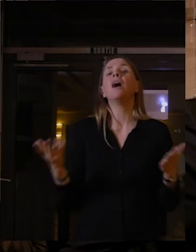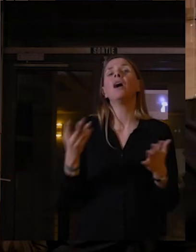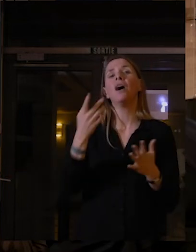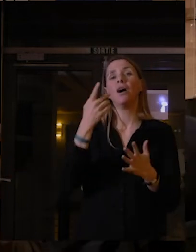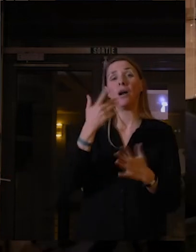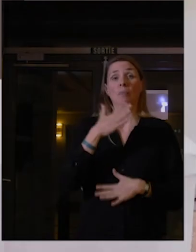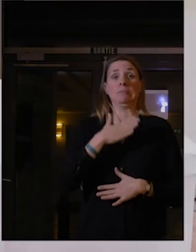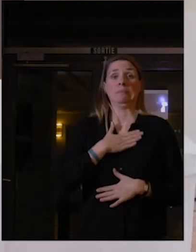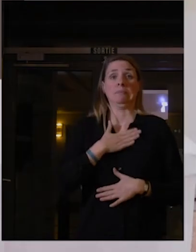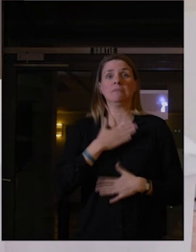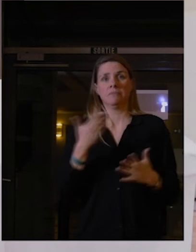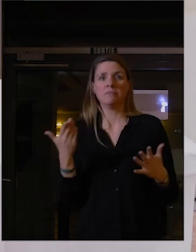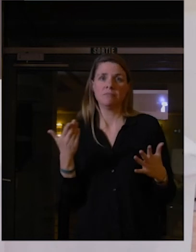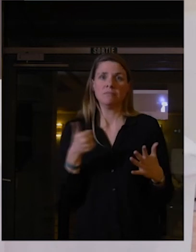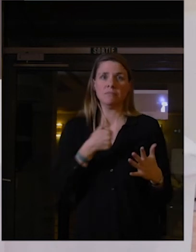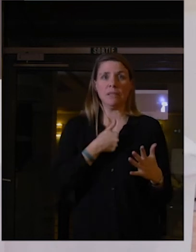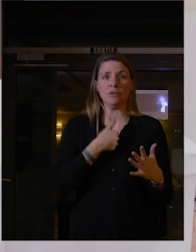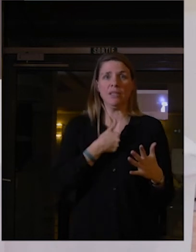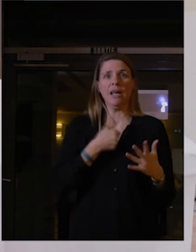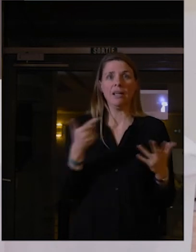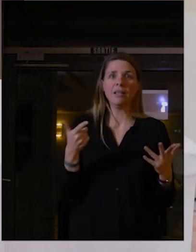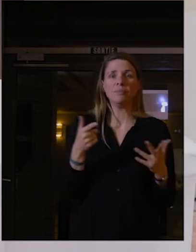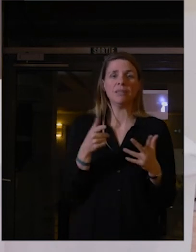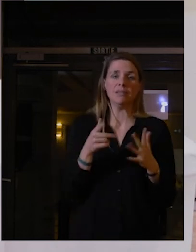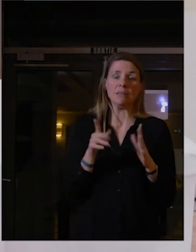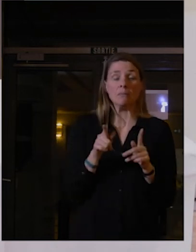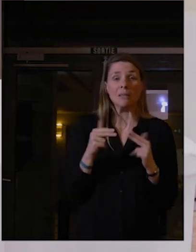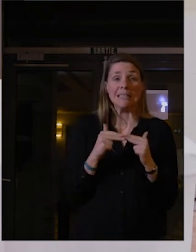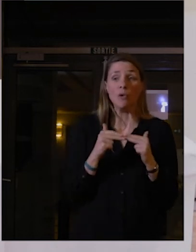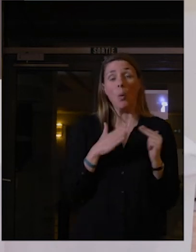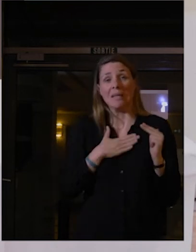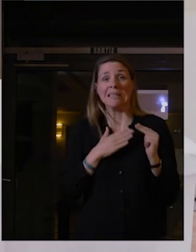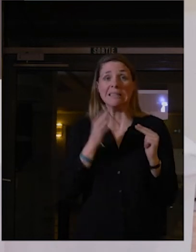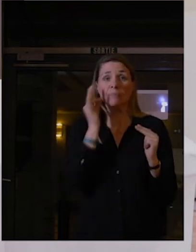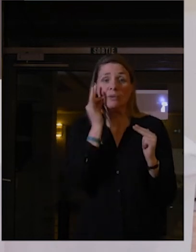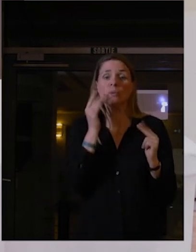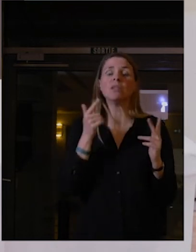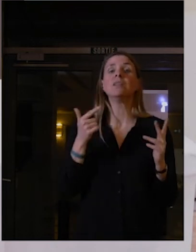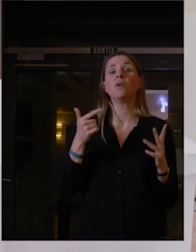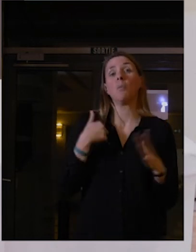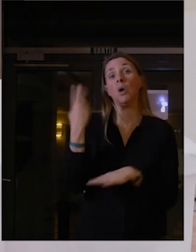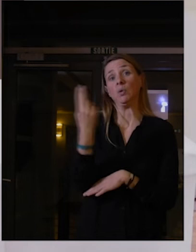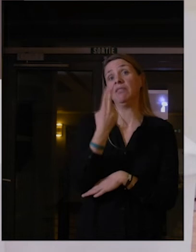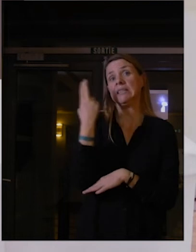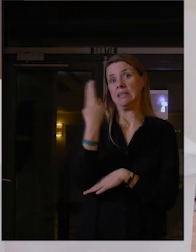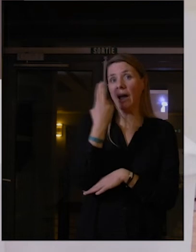Pour ma part, à titre perso et à petite échelle, j'ai eu un cursus universitaire, et donc j'ai fait